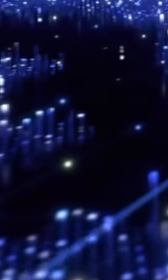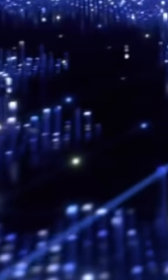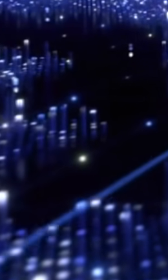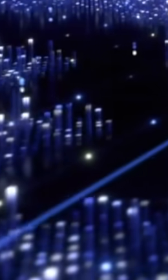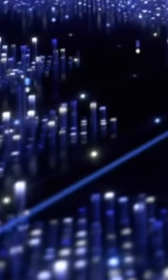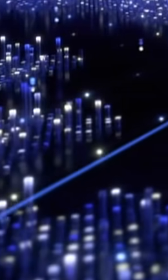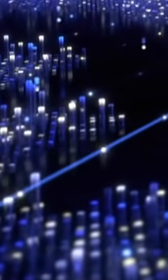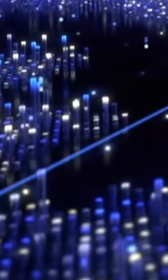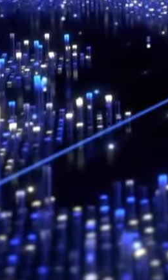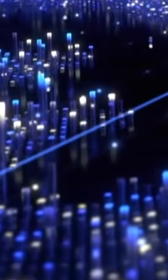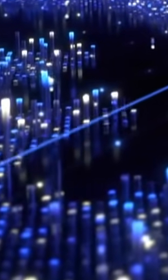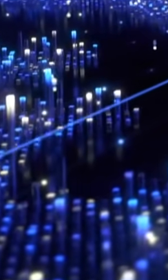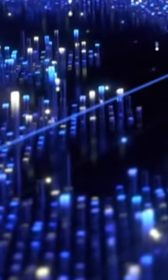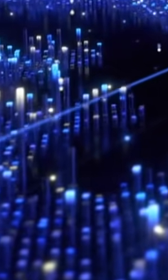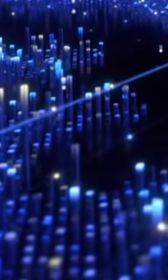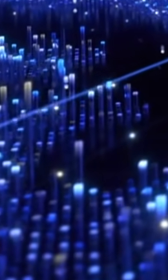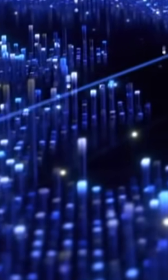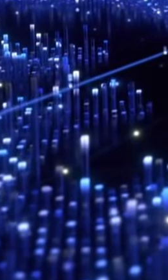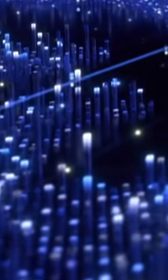חדשות הערב עם רומי נוימרק.